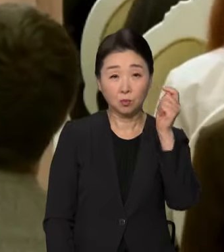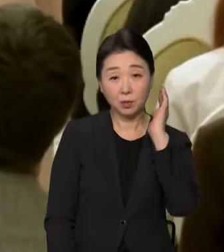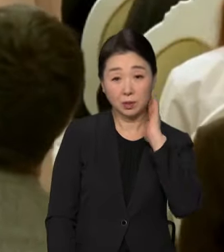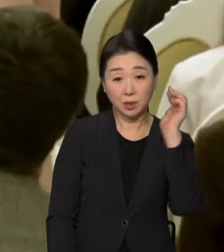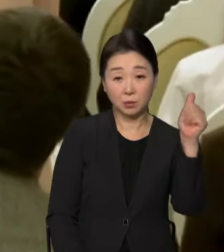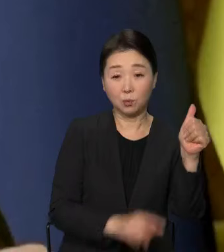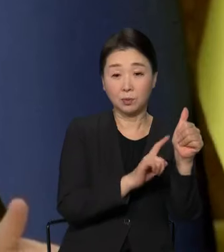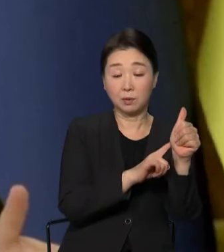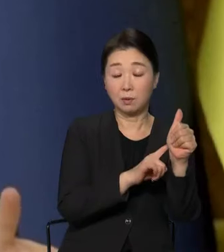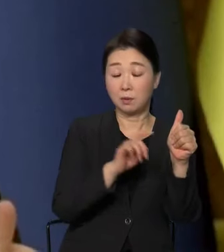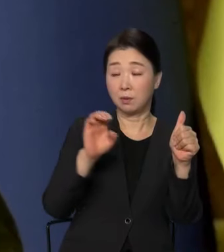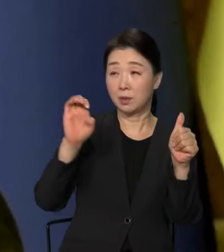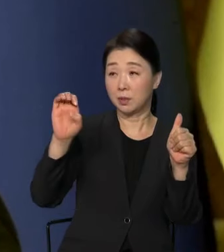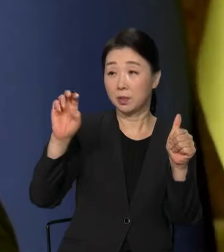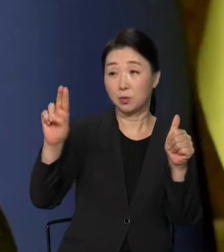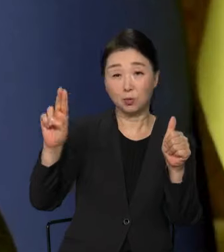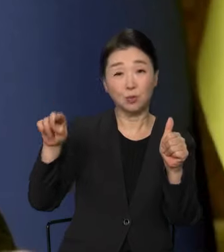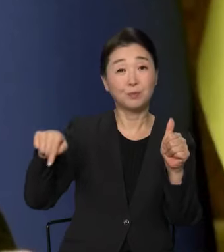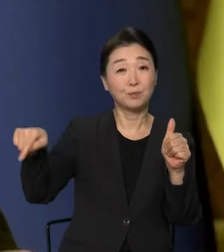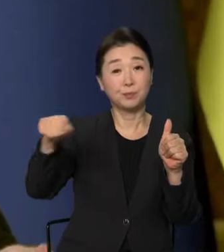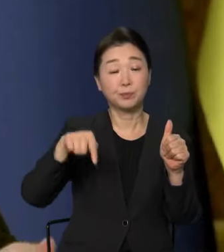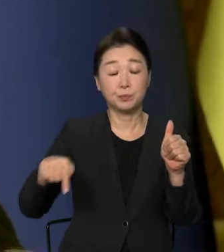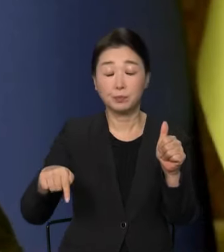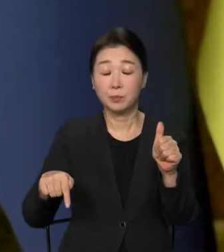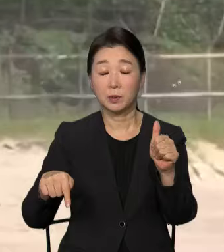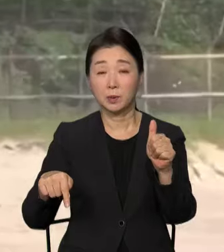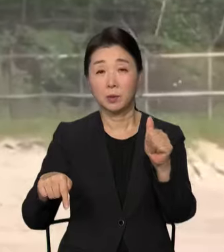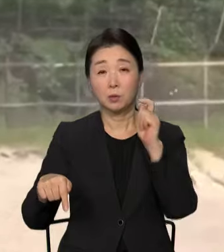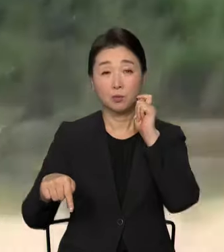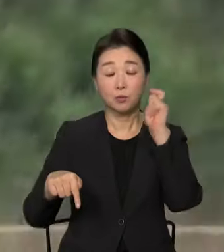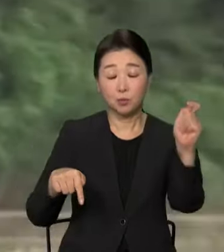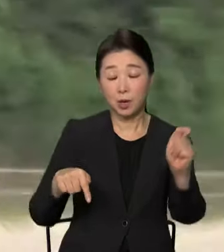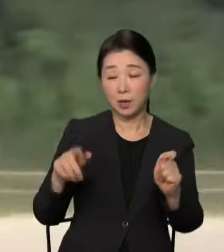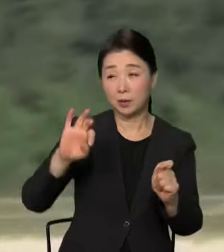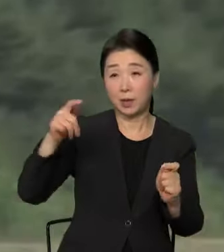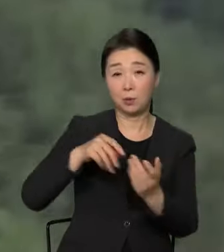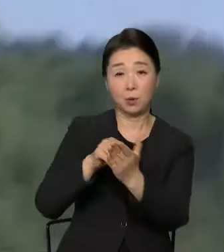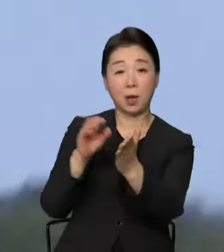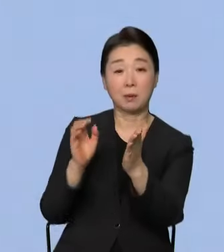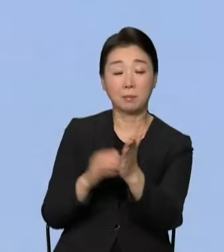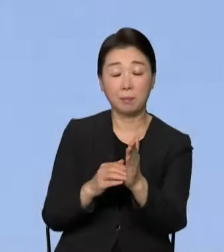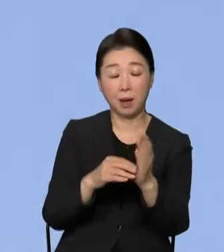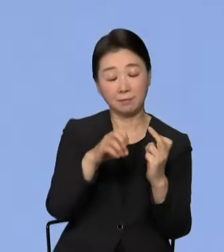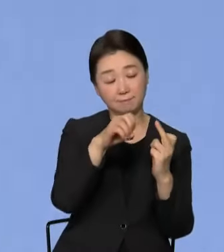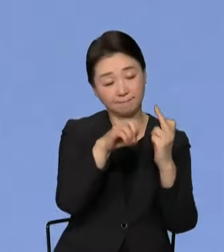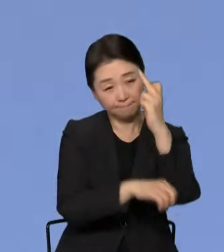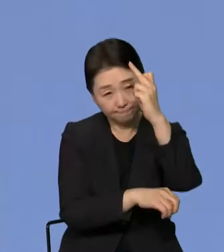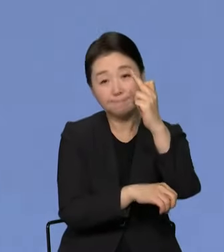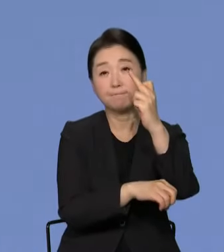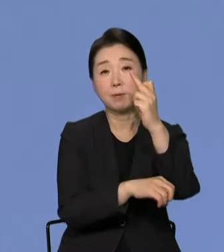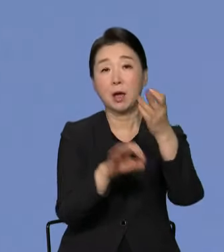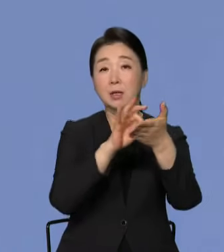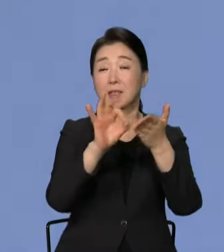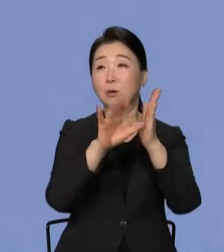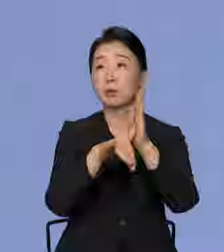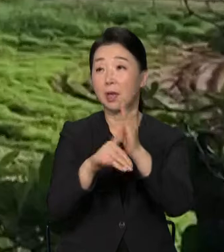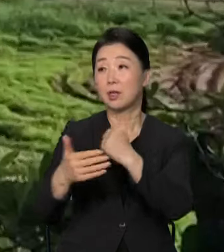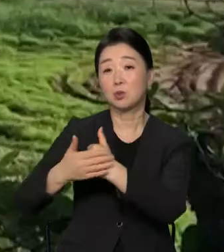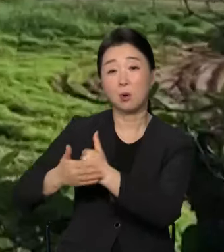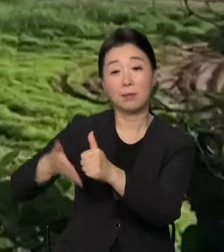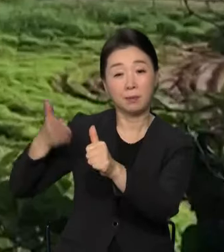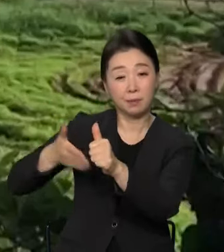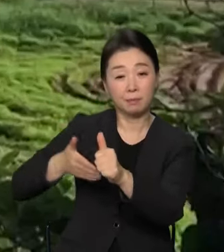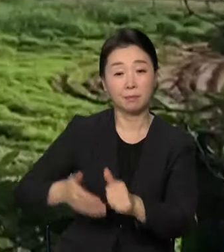대통령도 EU에 우크라이나의 나토 가입과 장거리 무기 사용 확대를 지원해달라고 요청했습니다.